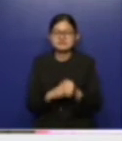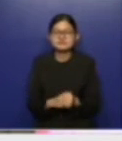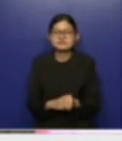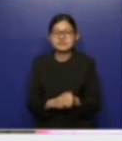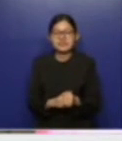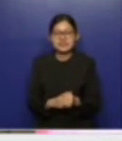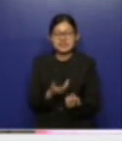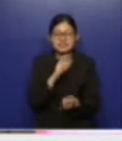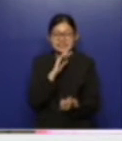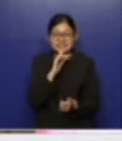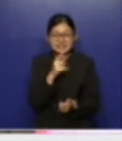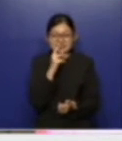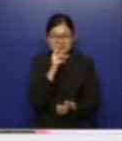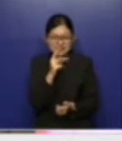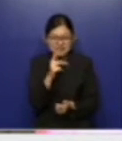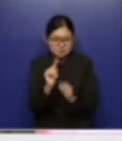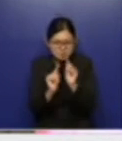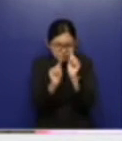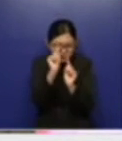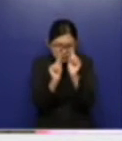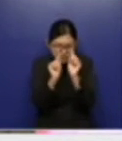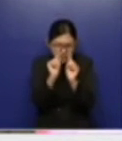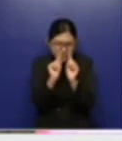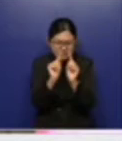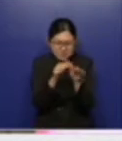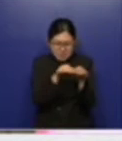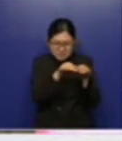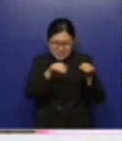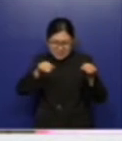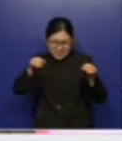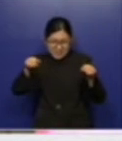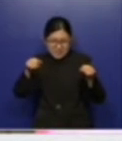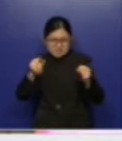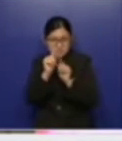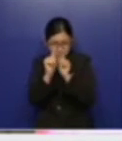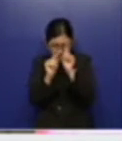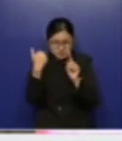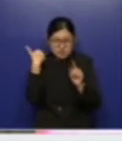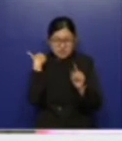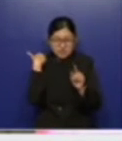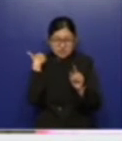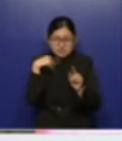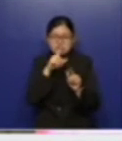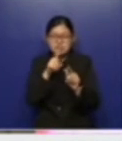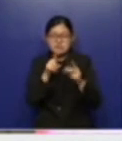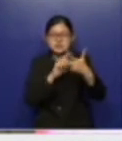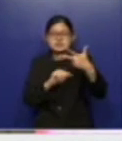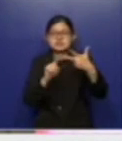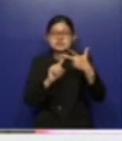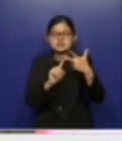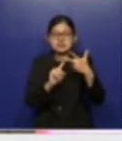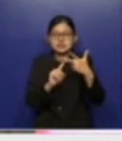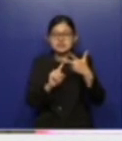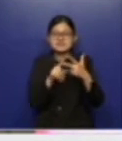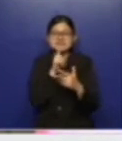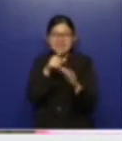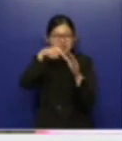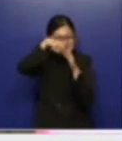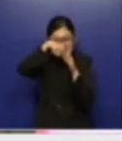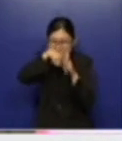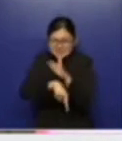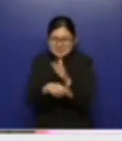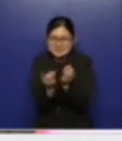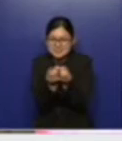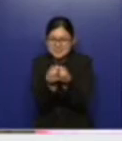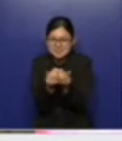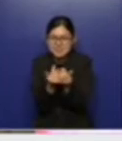ท่านเคยดูท่านเคยประเมินเกณฑ์ของท่านหรือเปล่าอันที่สามผมถามลึกไปในรายละเอียด